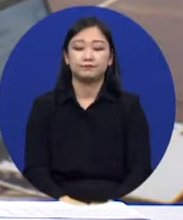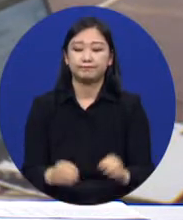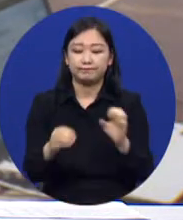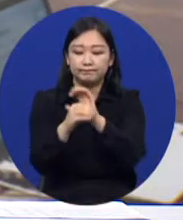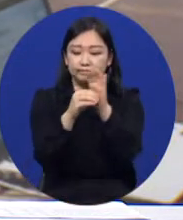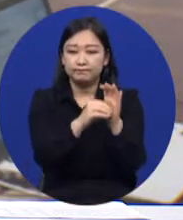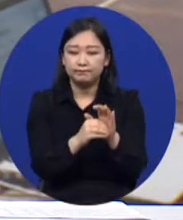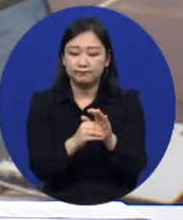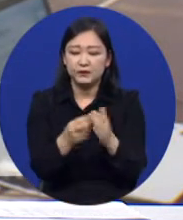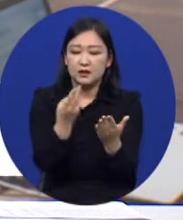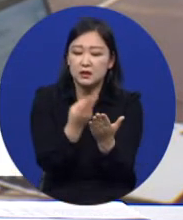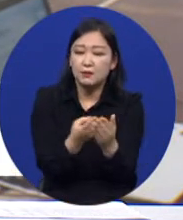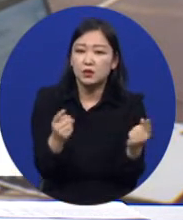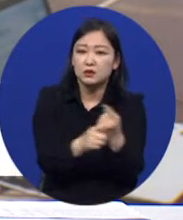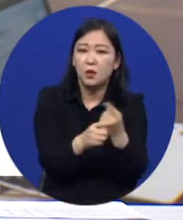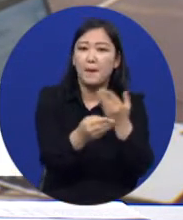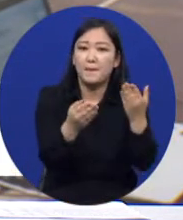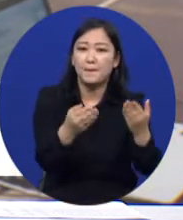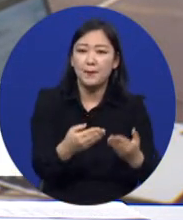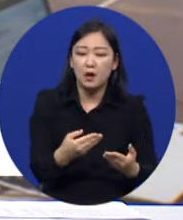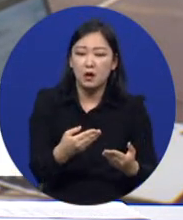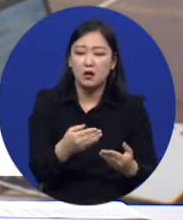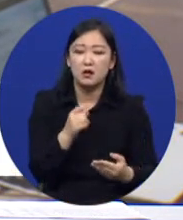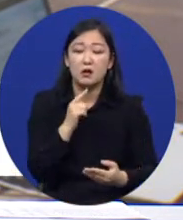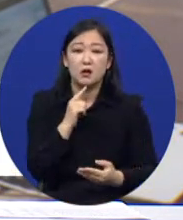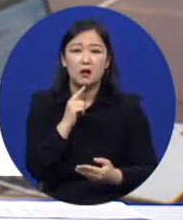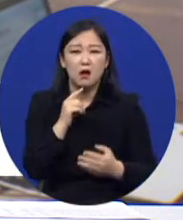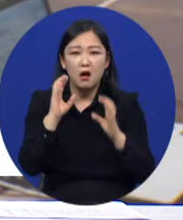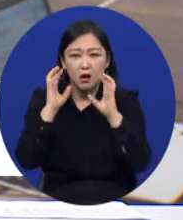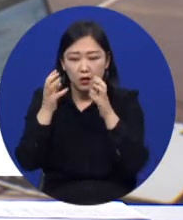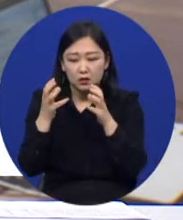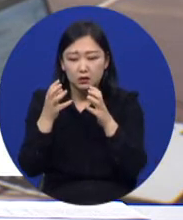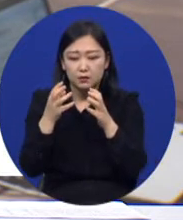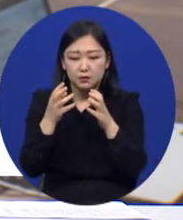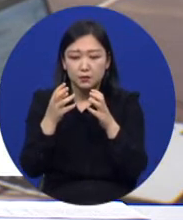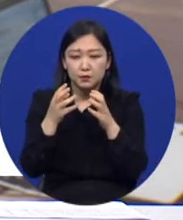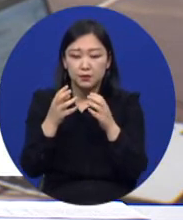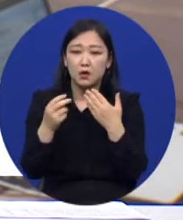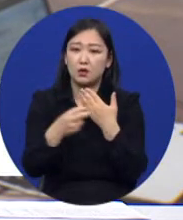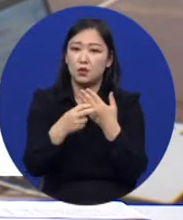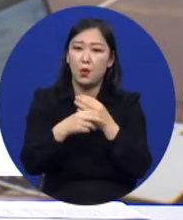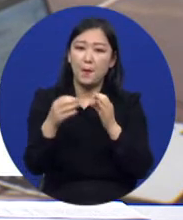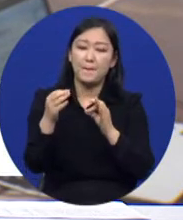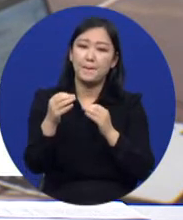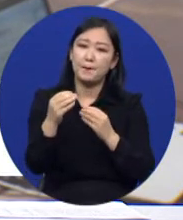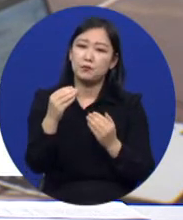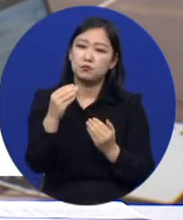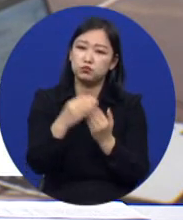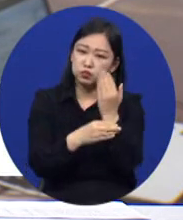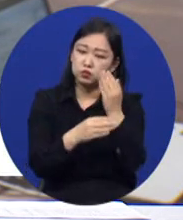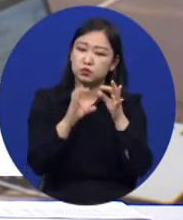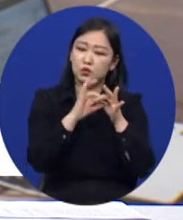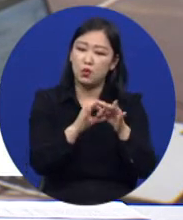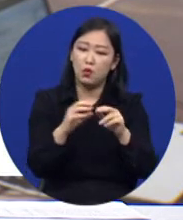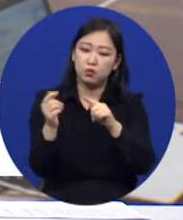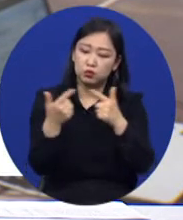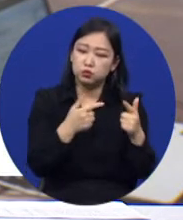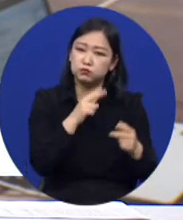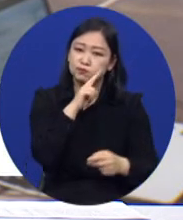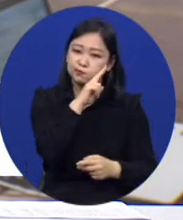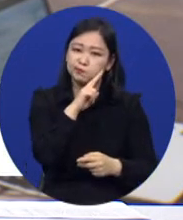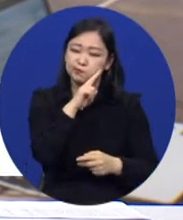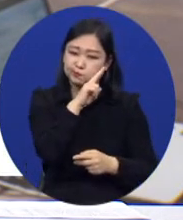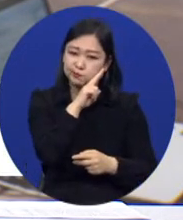그런 알고 입원치료를 받다 숨진 13개월 된 아기의 의료 사고와 관련하여 여러 의혹이 커지고 있습니다